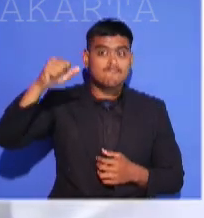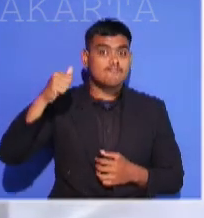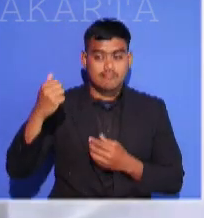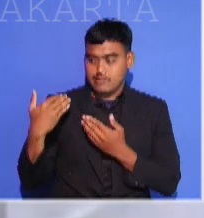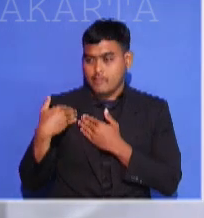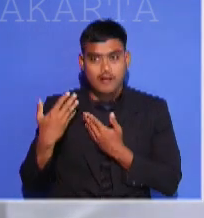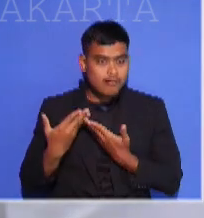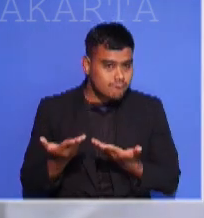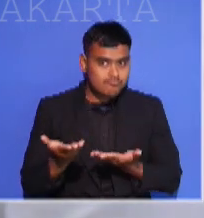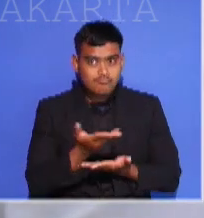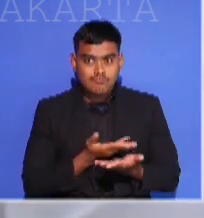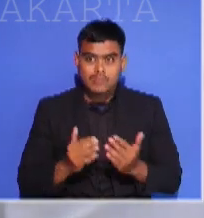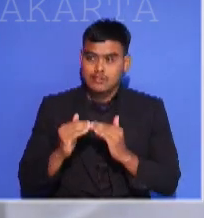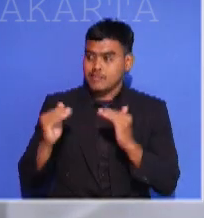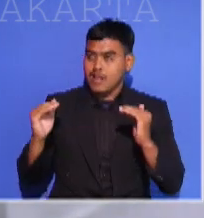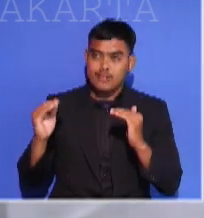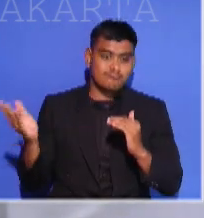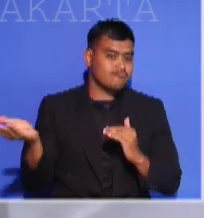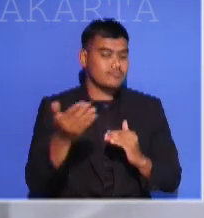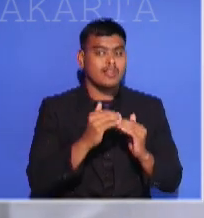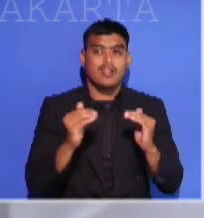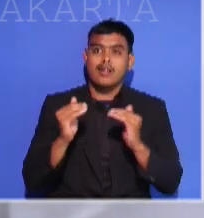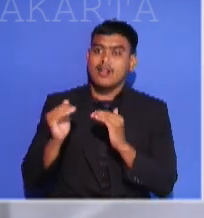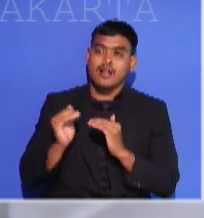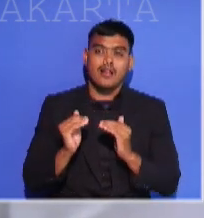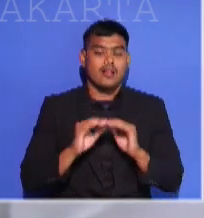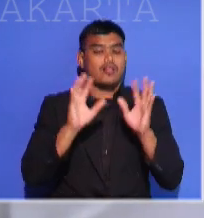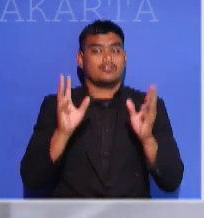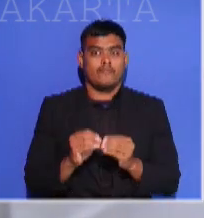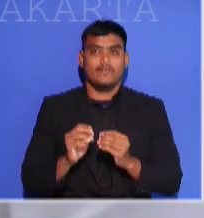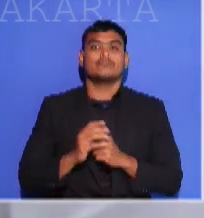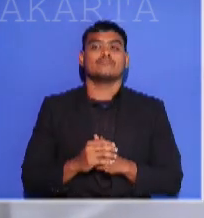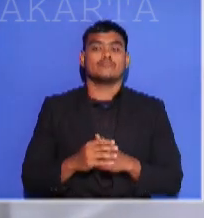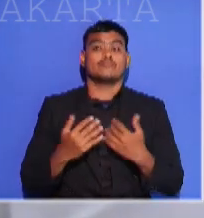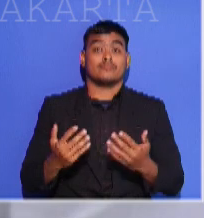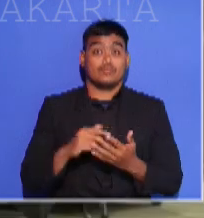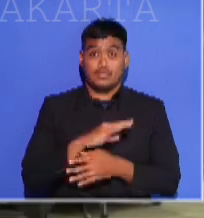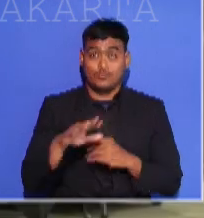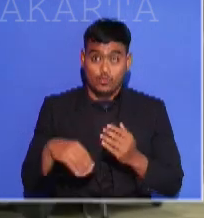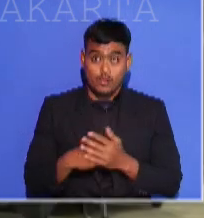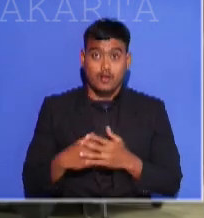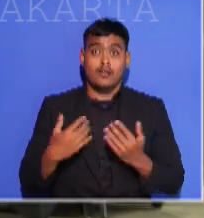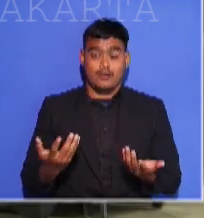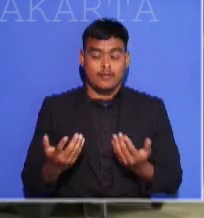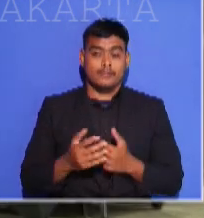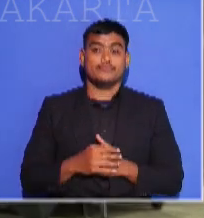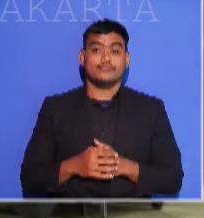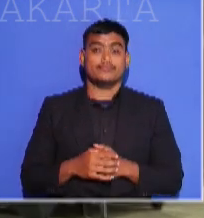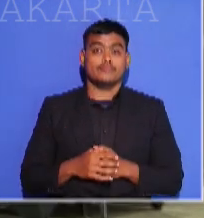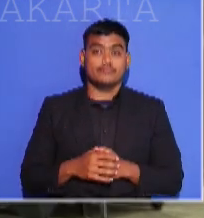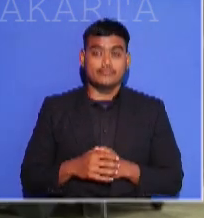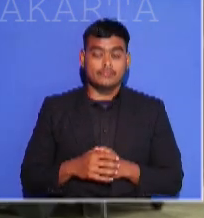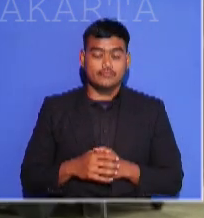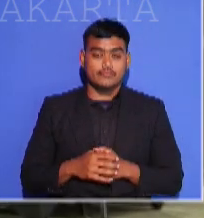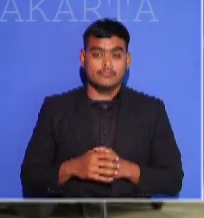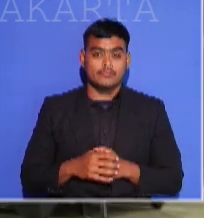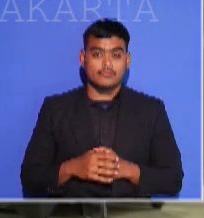keseteraan sosial dan menciptakan ruang digital yang inklusif bagi seluruh lapisan masyarakat digital Society week sendiri